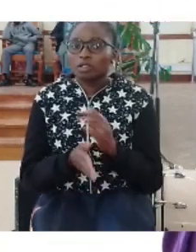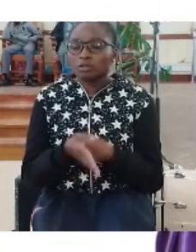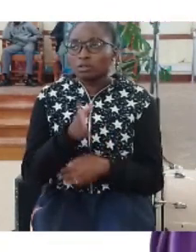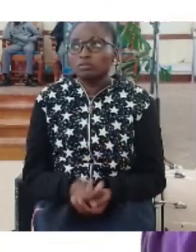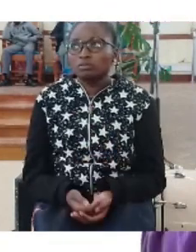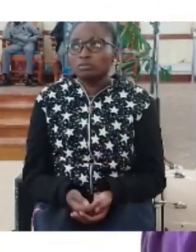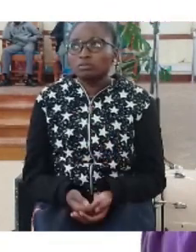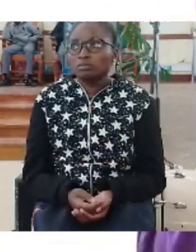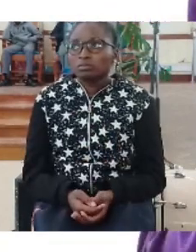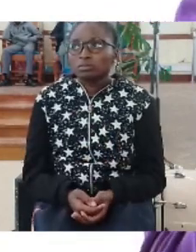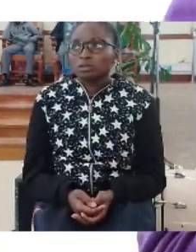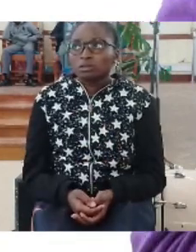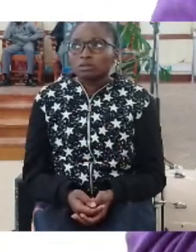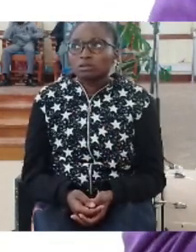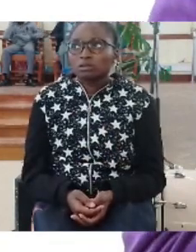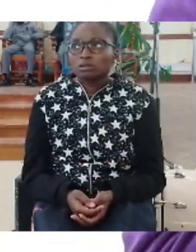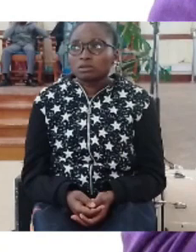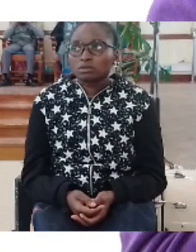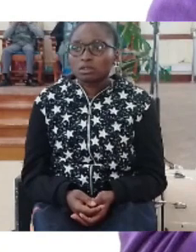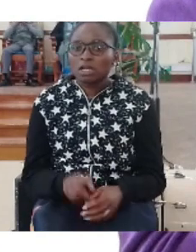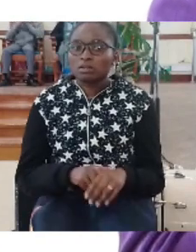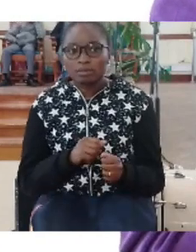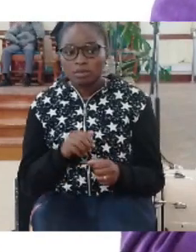na uri rugendo-ini bara no tukuona